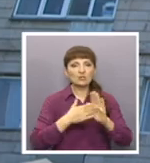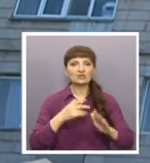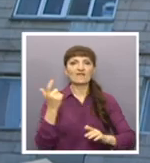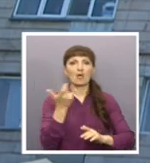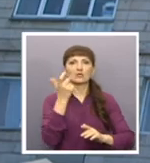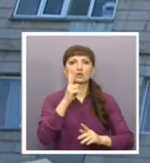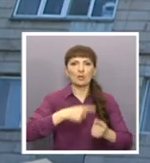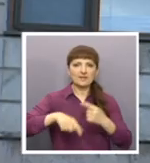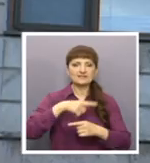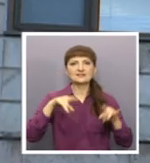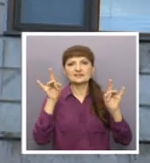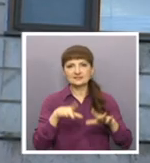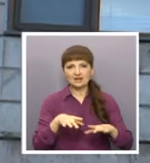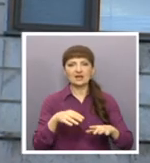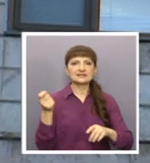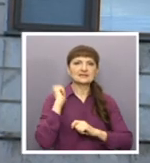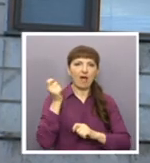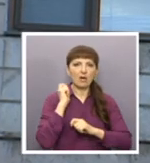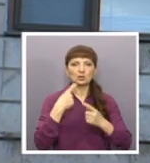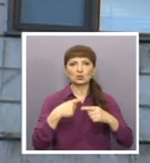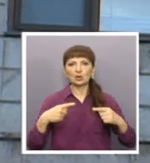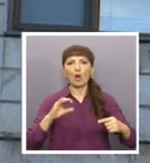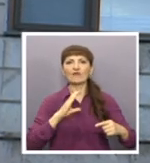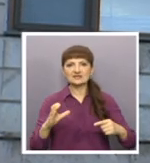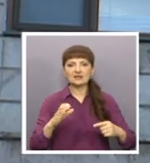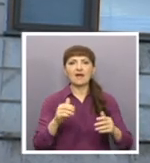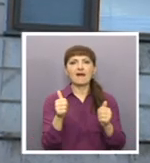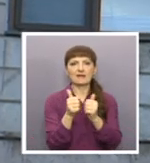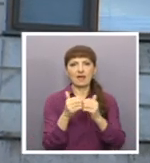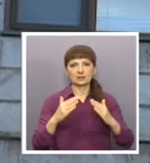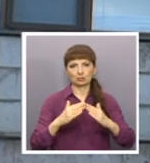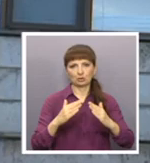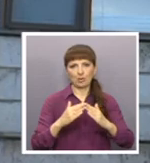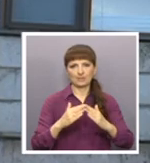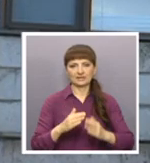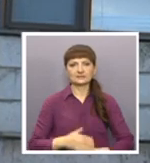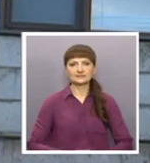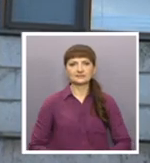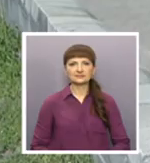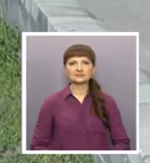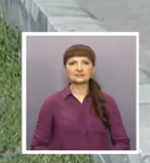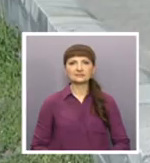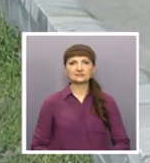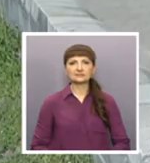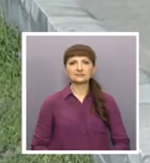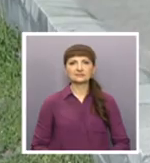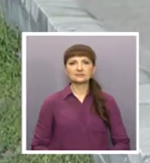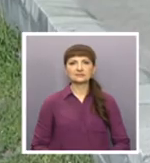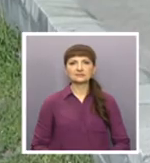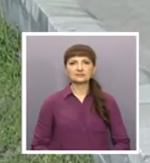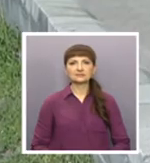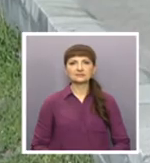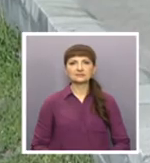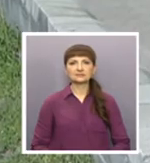бизнеса, чьи кафе, магазины, сауны и прочие офисы расположены близ жилых домов. Ильза Такчуйна, Ирки Ермек, Нурбол Кызыкпаев,